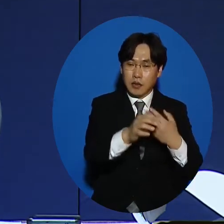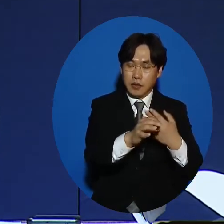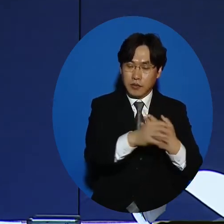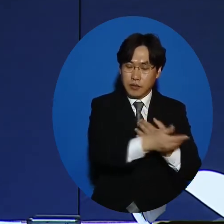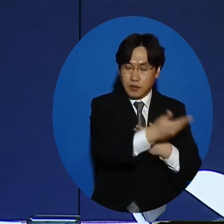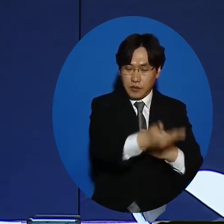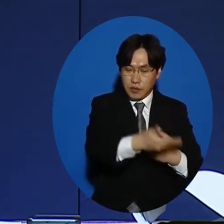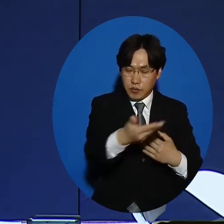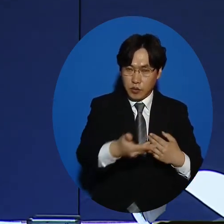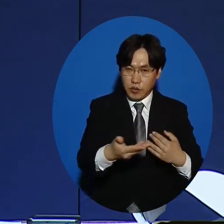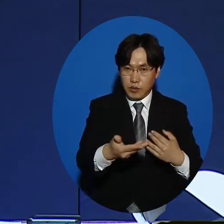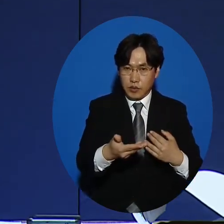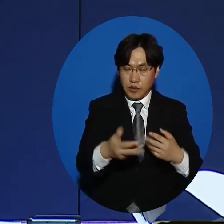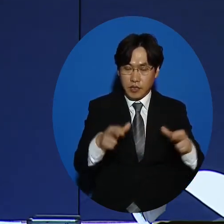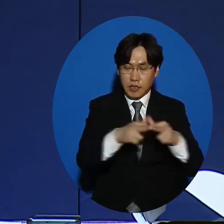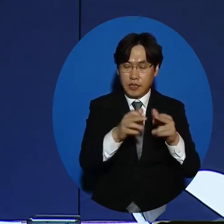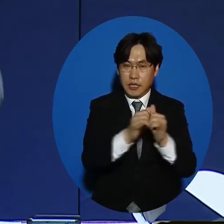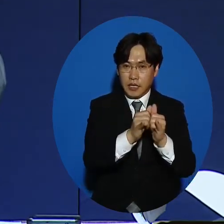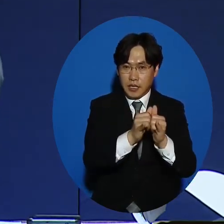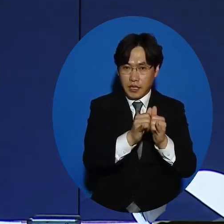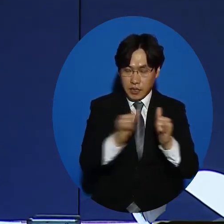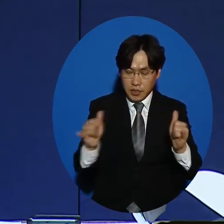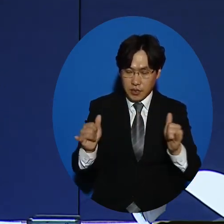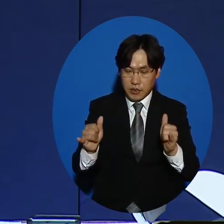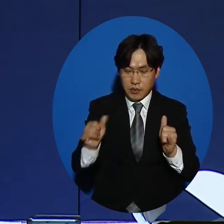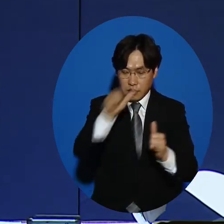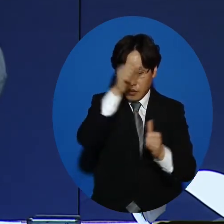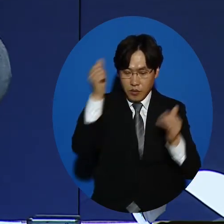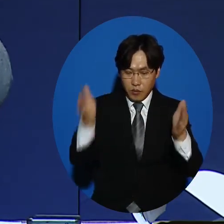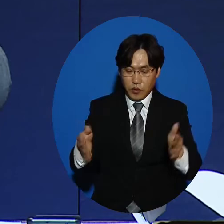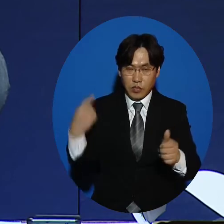평생교육법 개정 과정에서 일반